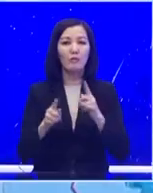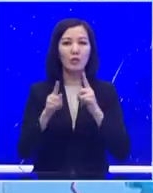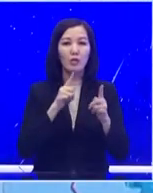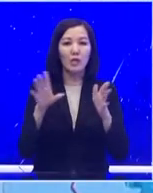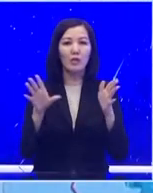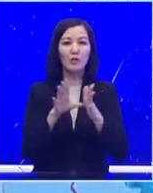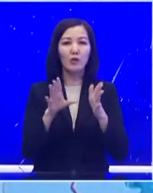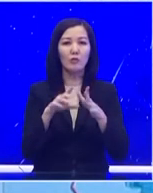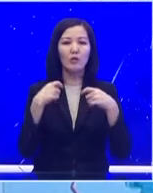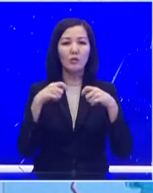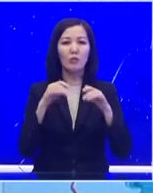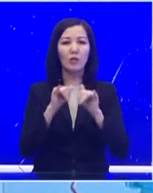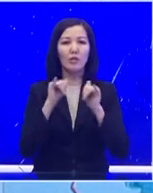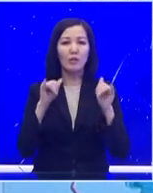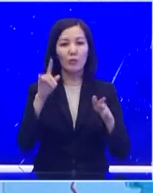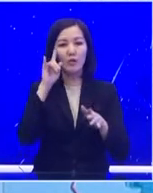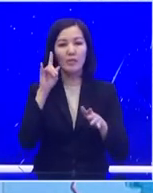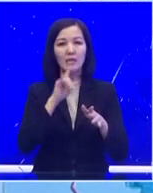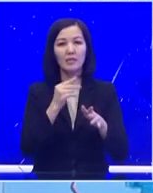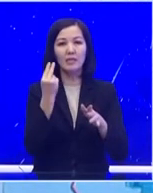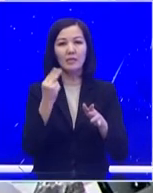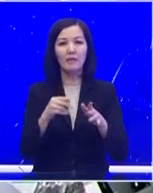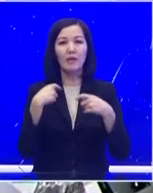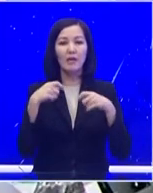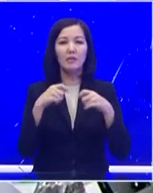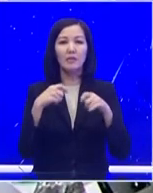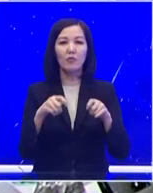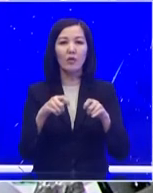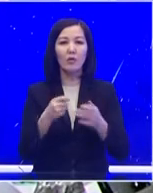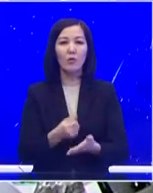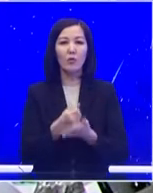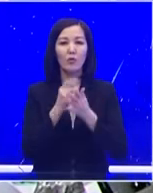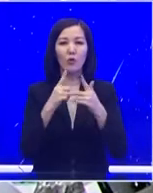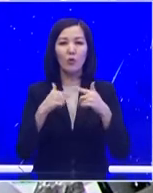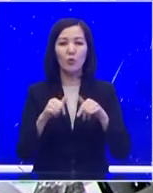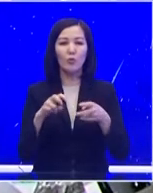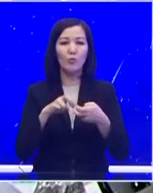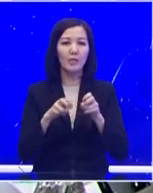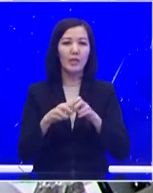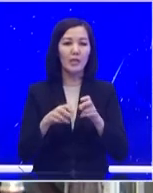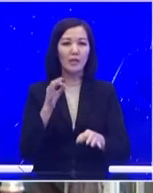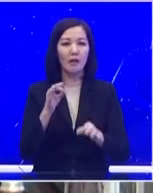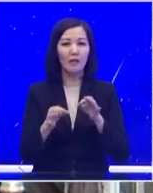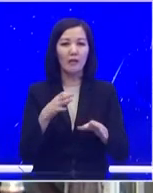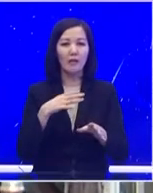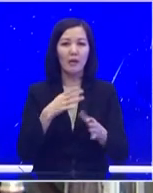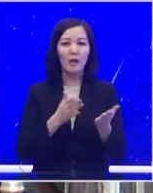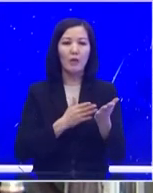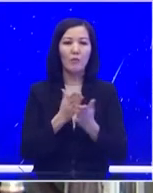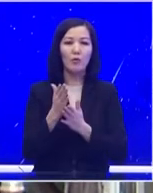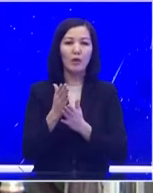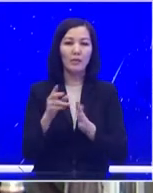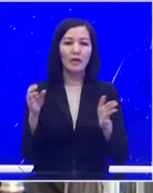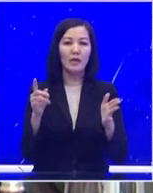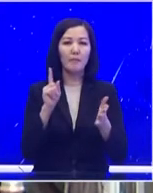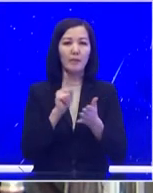жиында электрондық сауданы дамыту, қазақстандық цифрлық сауда платформаларын қолдаумен құру мәселелері талқыланды. Бұл бағытта алға